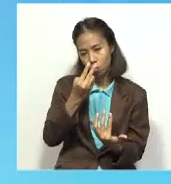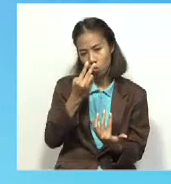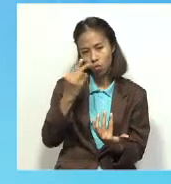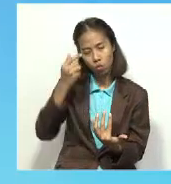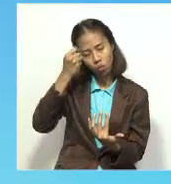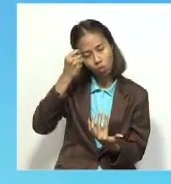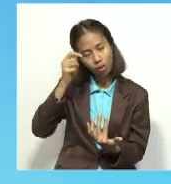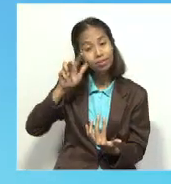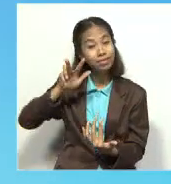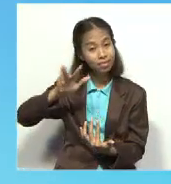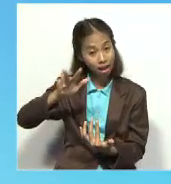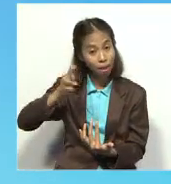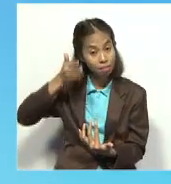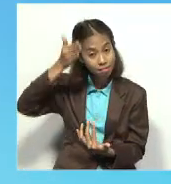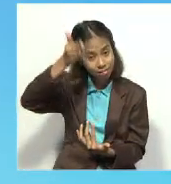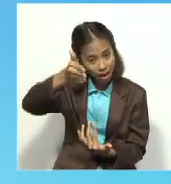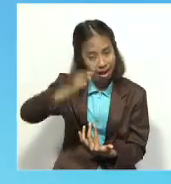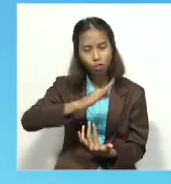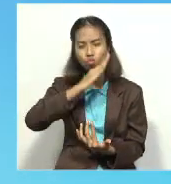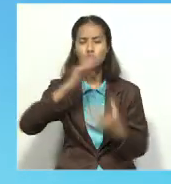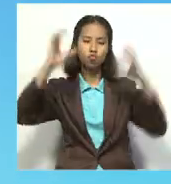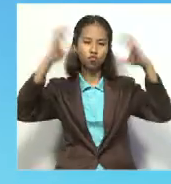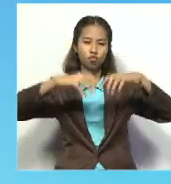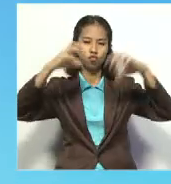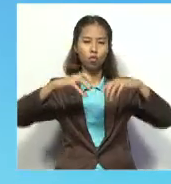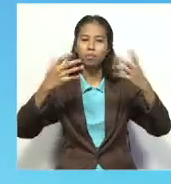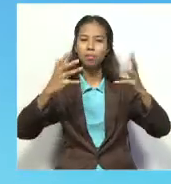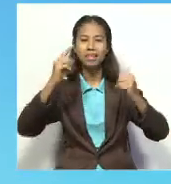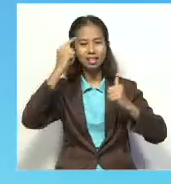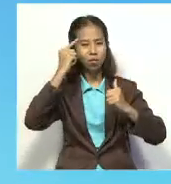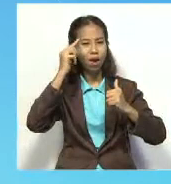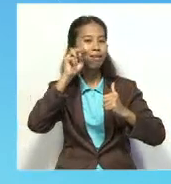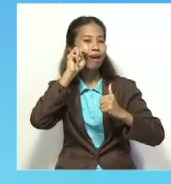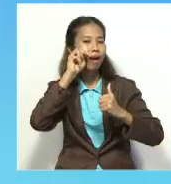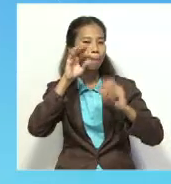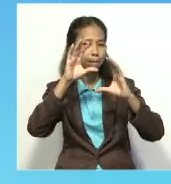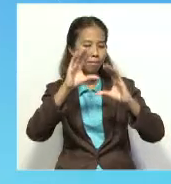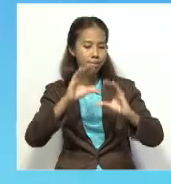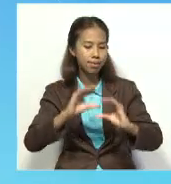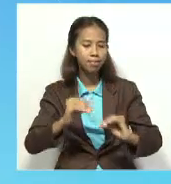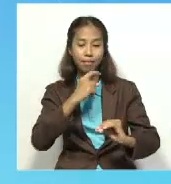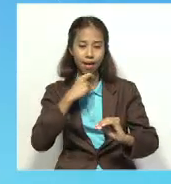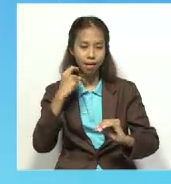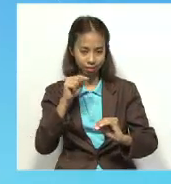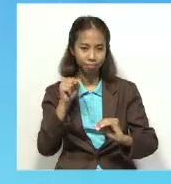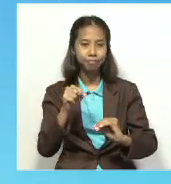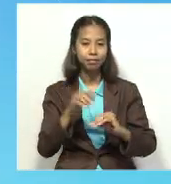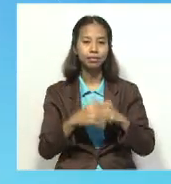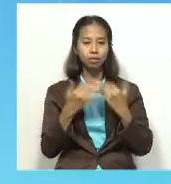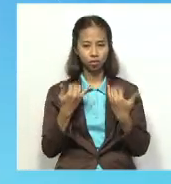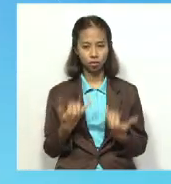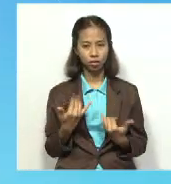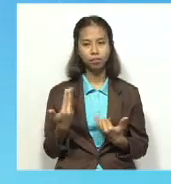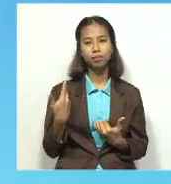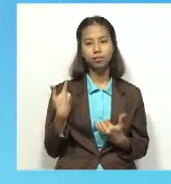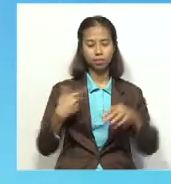ไปอีก3วันถ้าหากไม่มีฝนตกลงมาเพิ่มอีกน้ำก็น่าจะลดลงค่ะส่วนสถานการณ์น้ำในภาพรวมนะตอนนี้มี